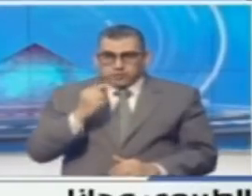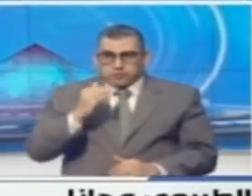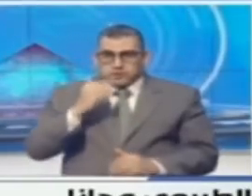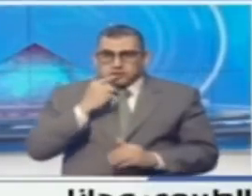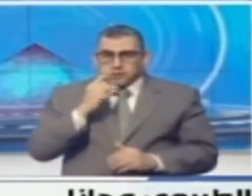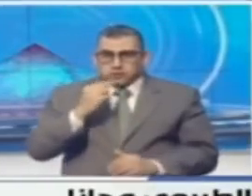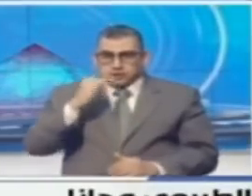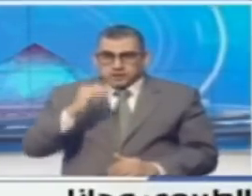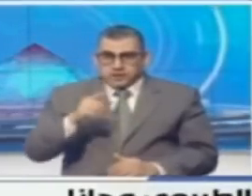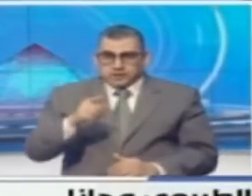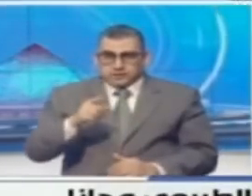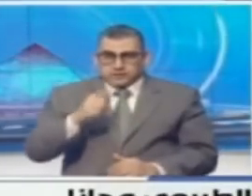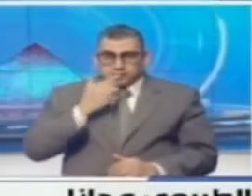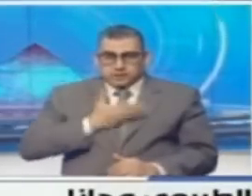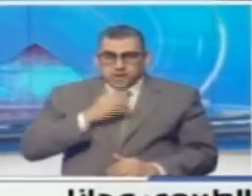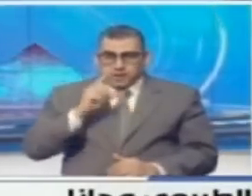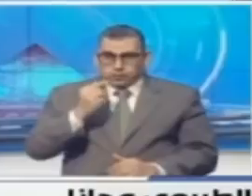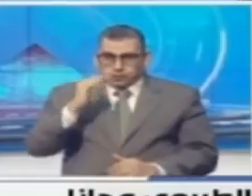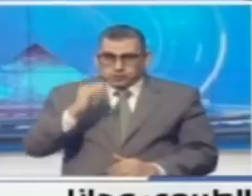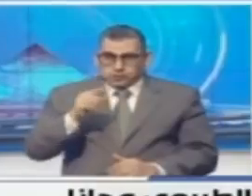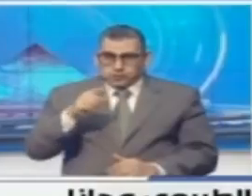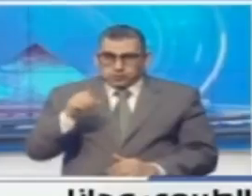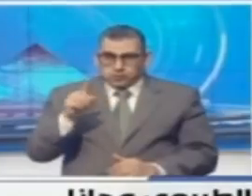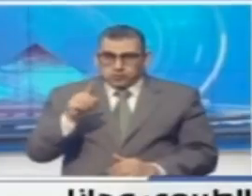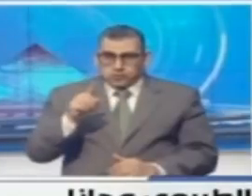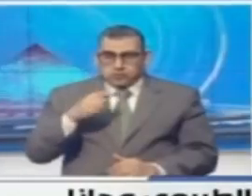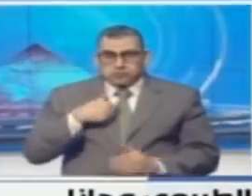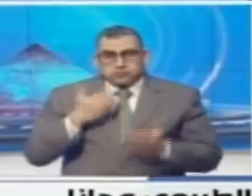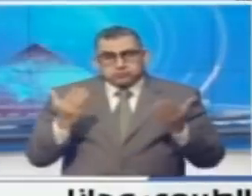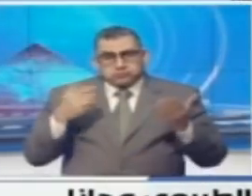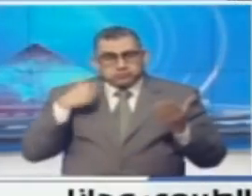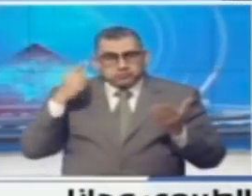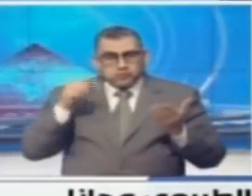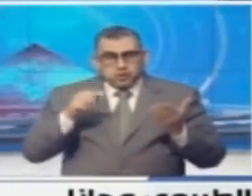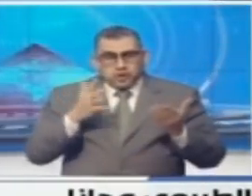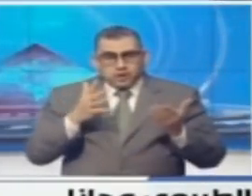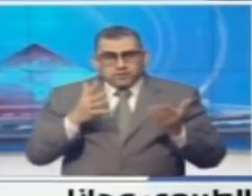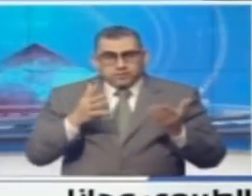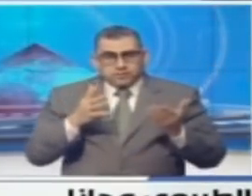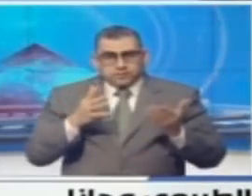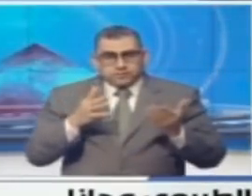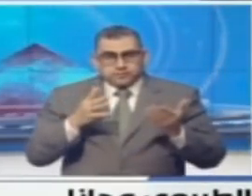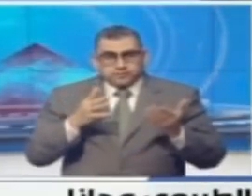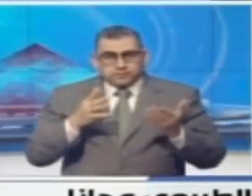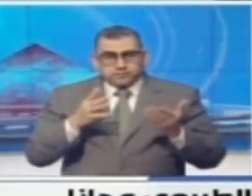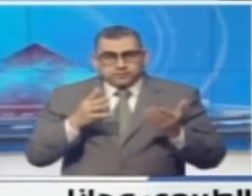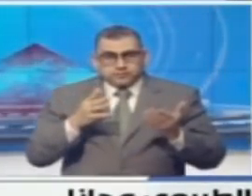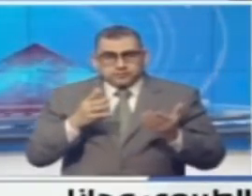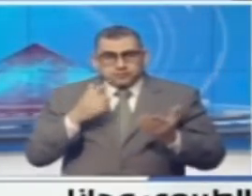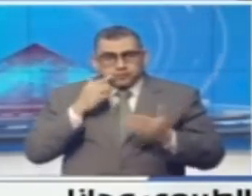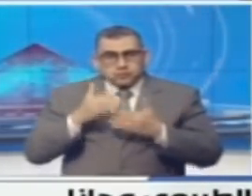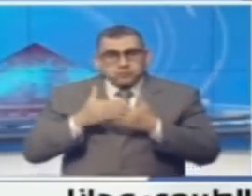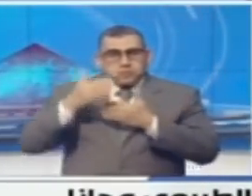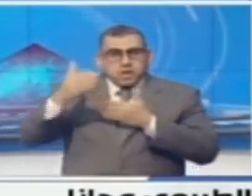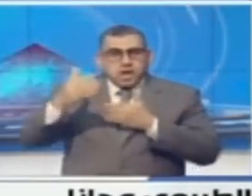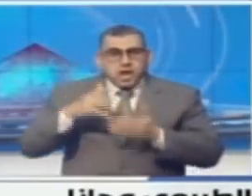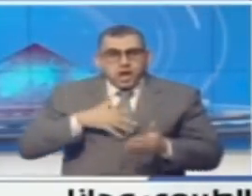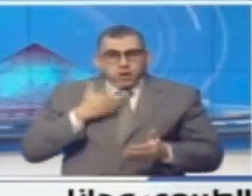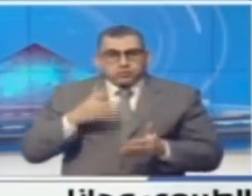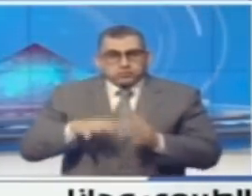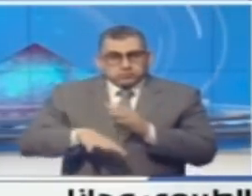15 يناير، مش كده؟ مش عارف هل المعدة بعيد او ان احنا نقدر نعمل